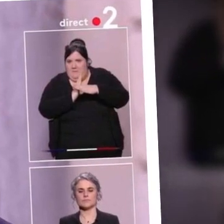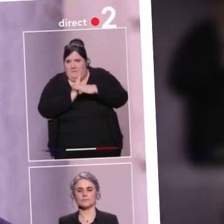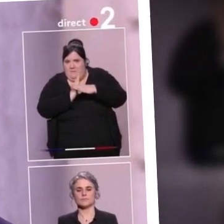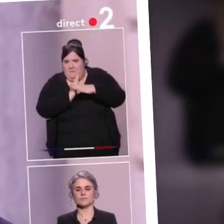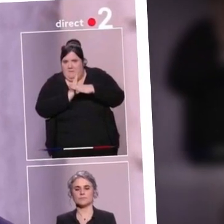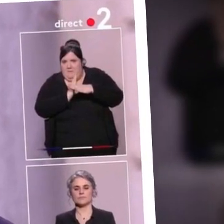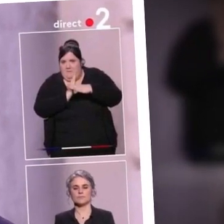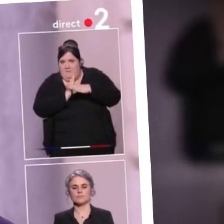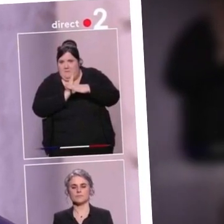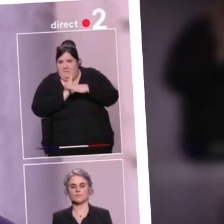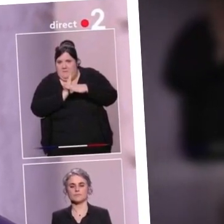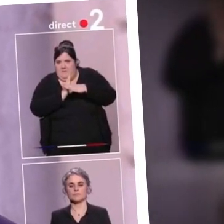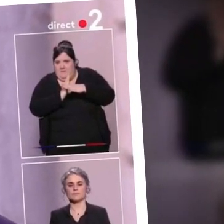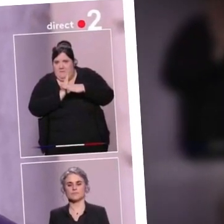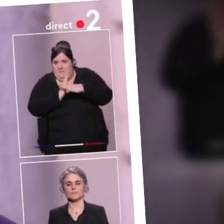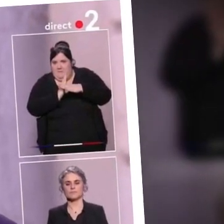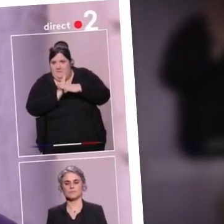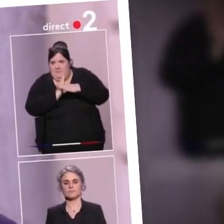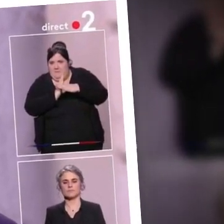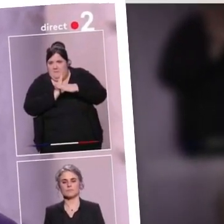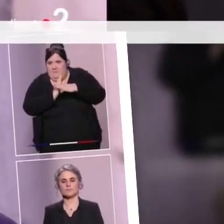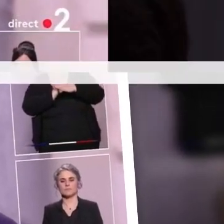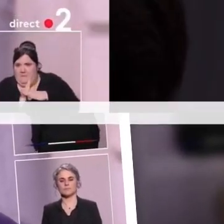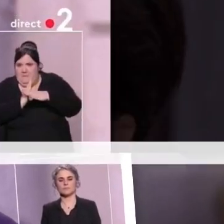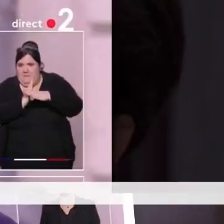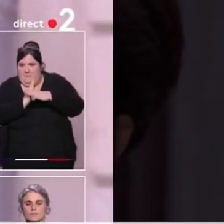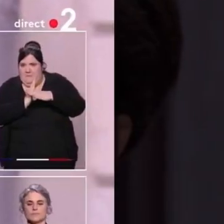Bugier et Marie-Sophie Lacaro sur France 2.